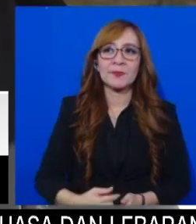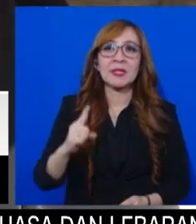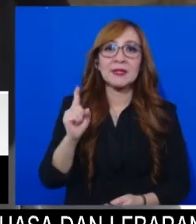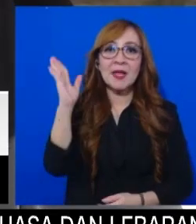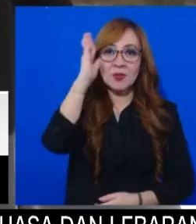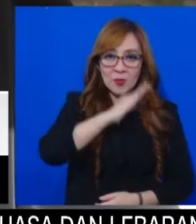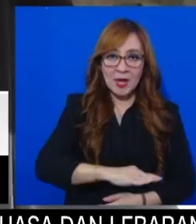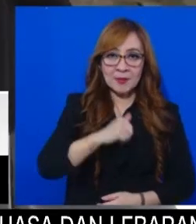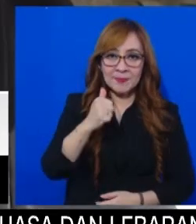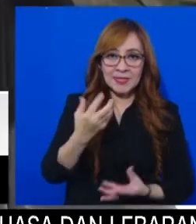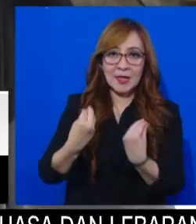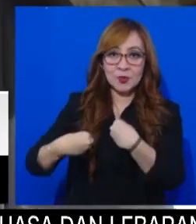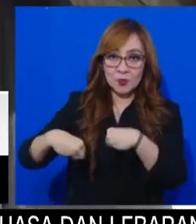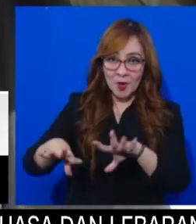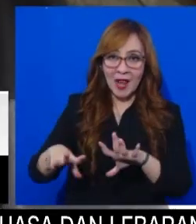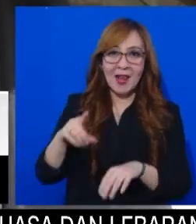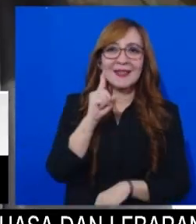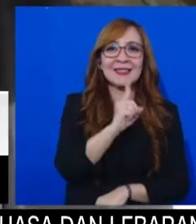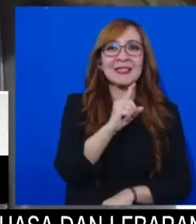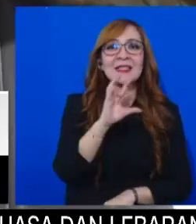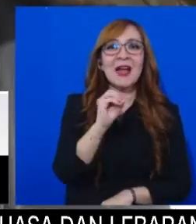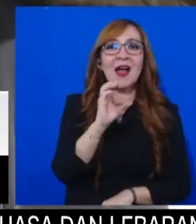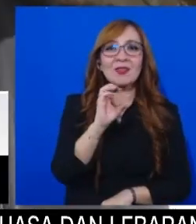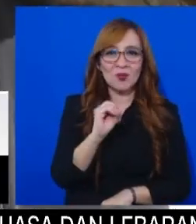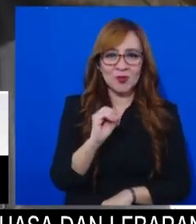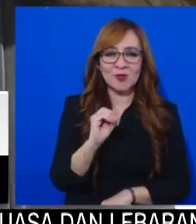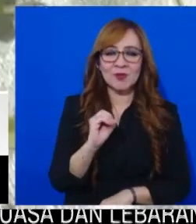jual berapa ini tadi? 100 biji ya?